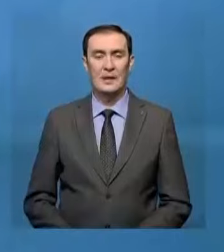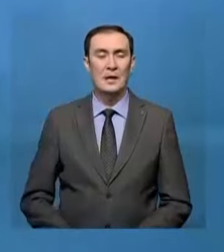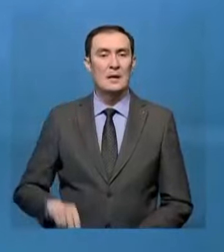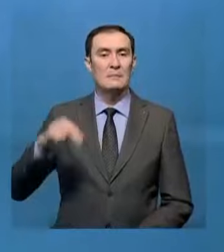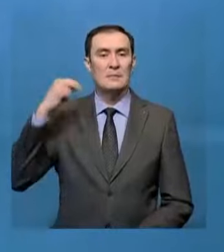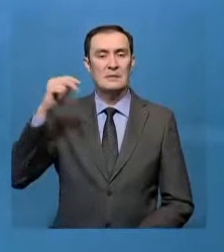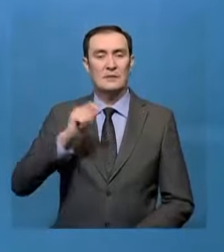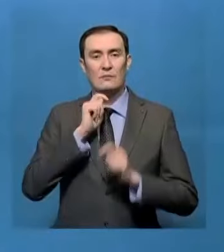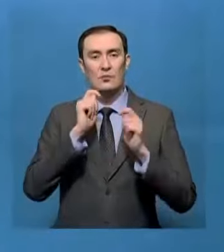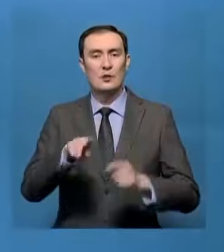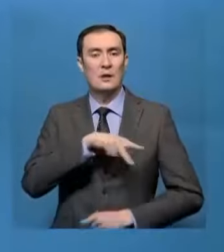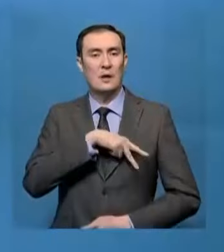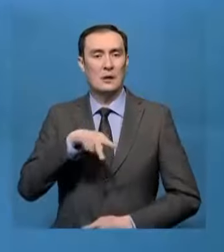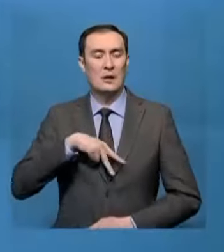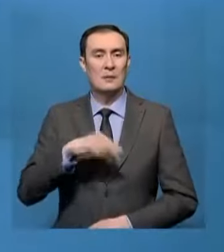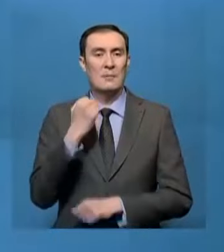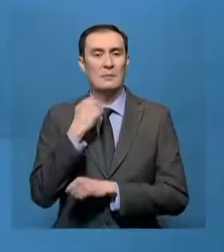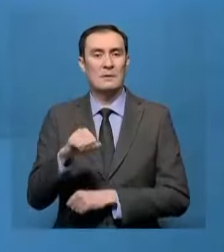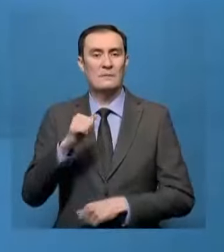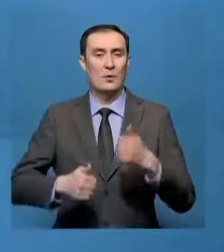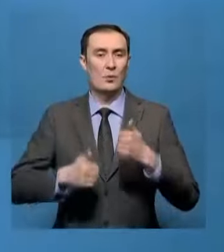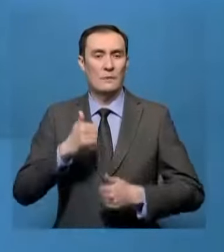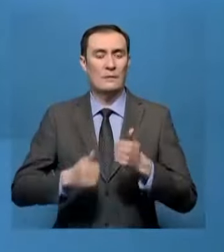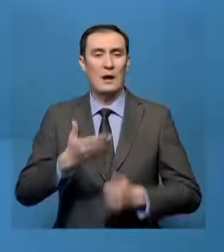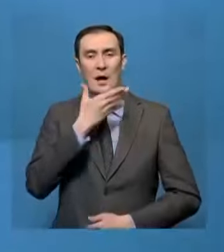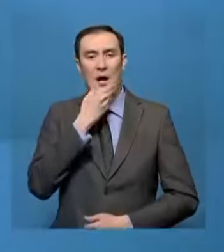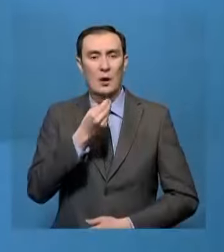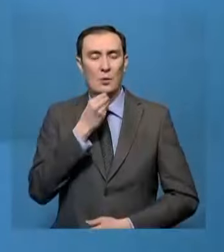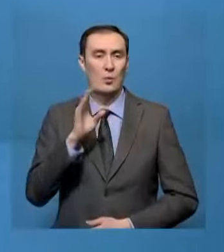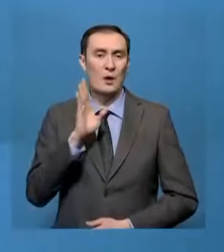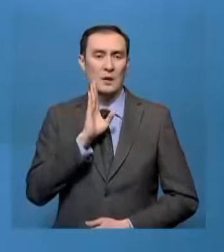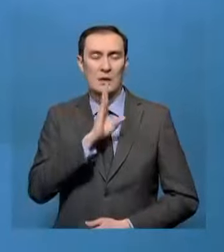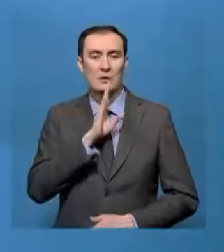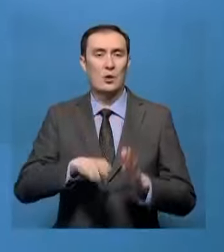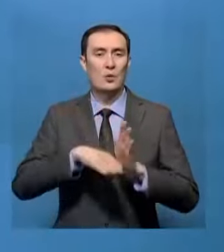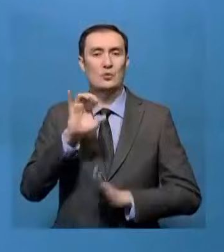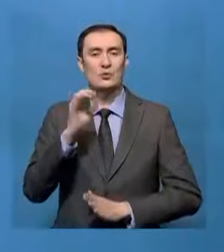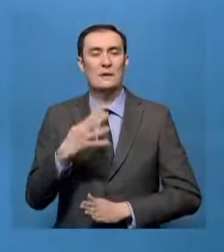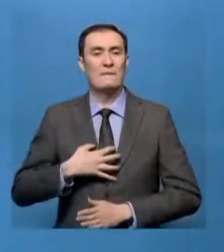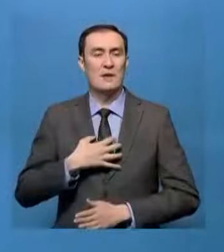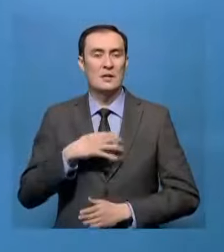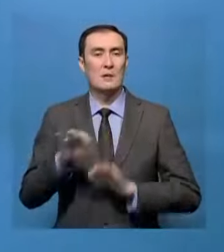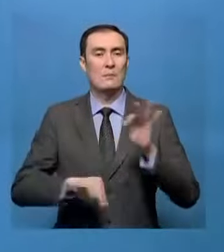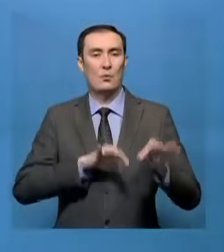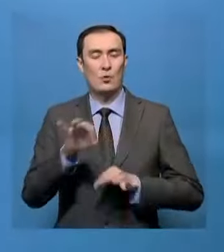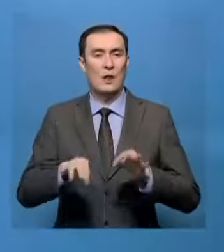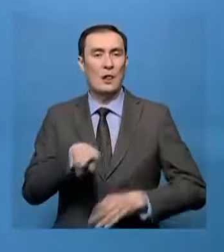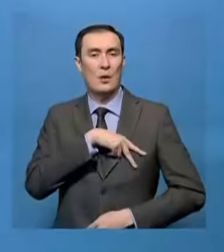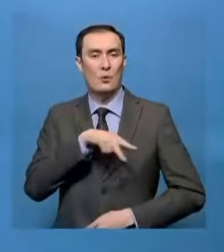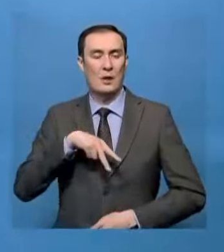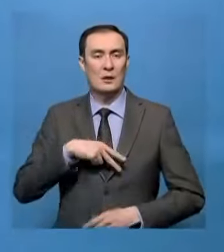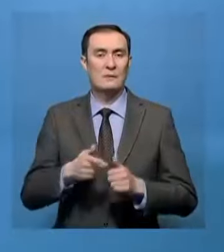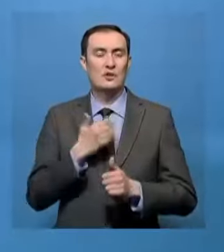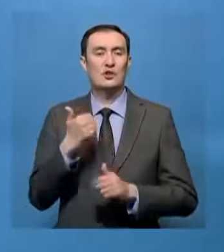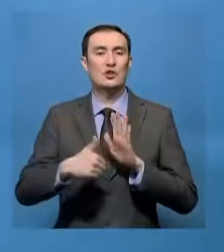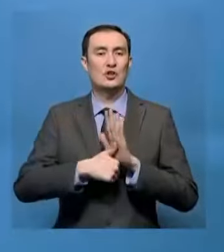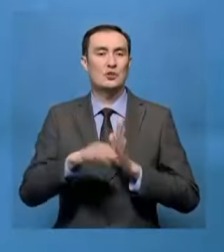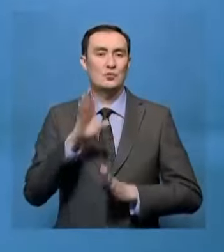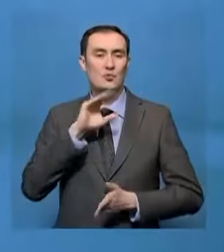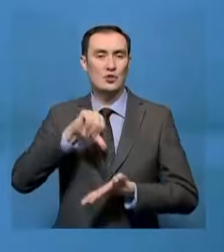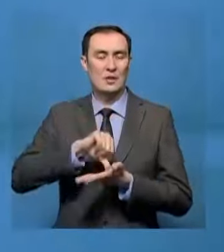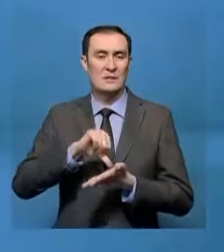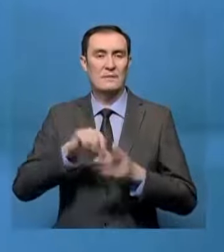Президент вручил награды победительницам конкурса «Аруана» за лучшие социально значимые проекты. Лауреатами названы 6